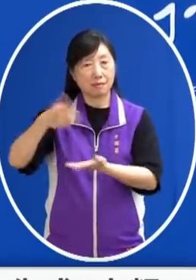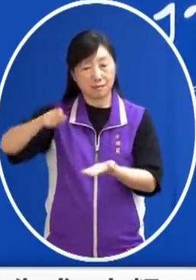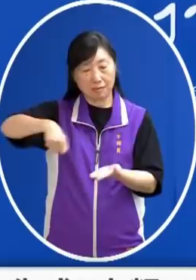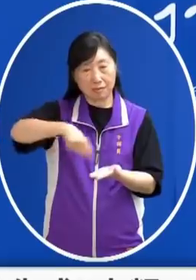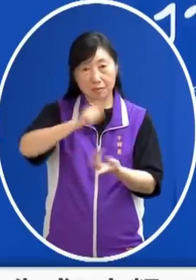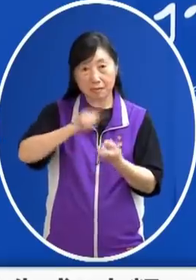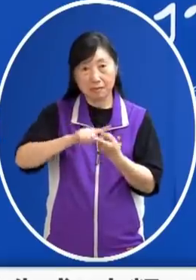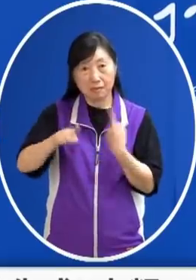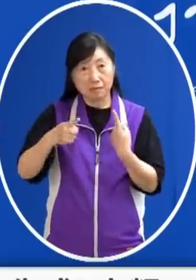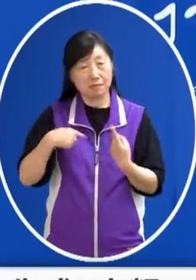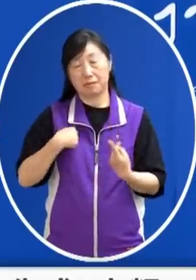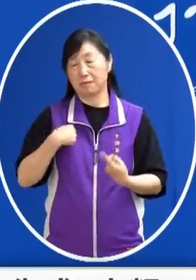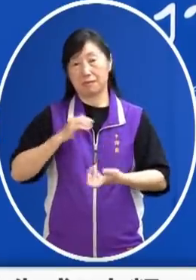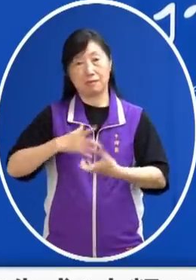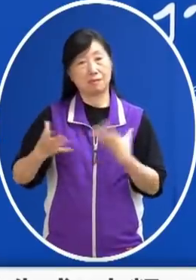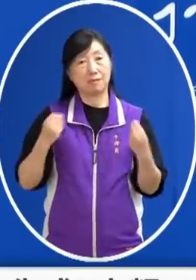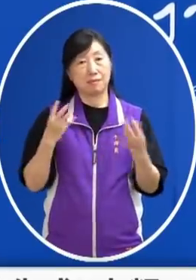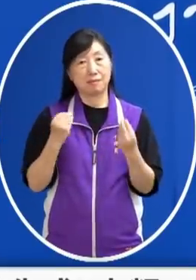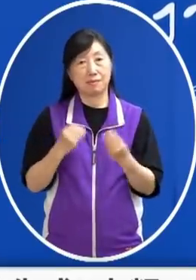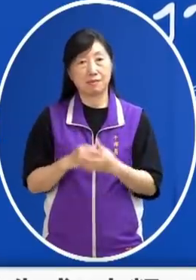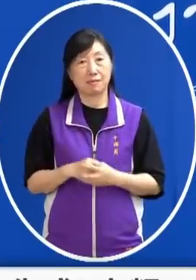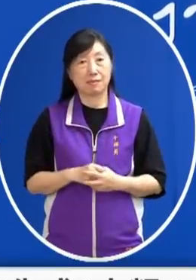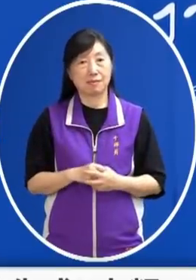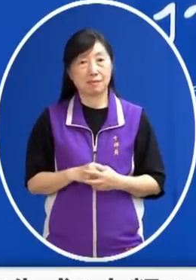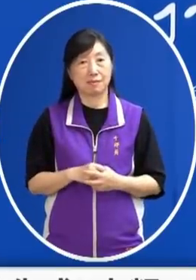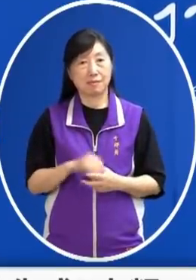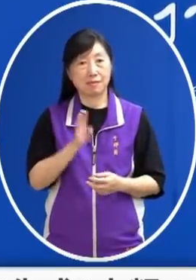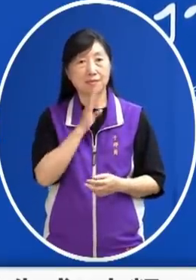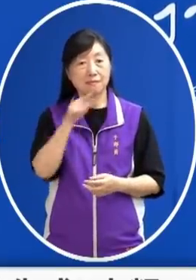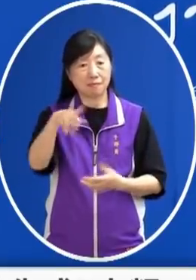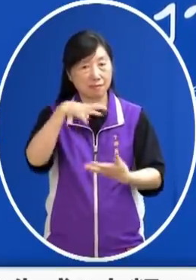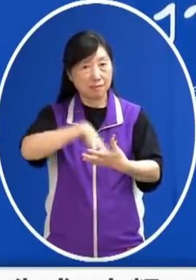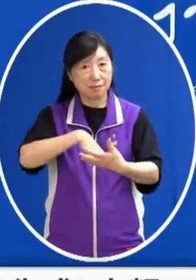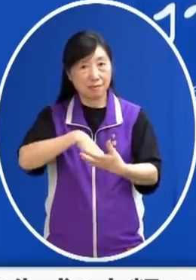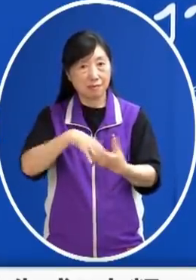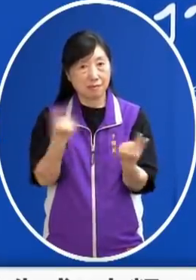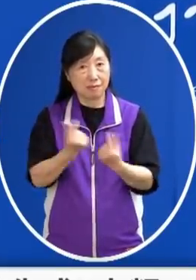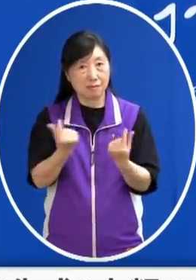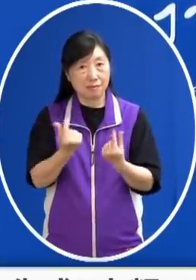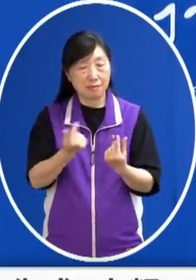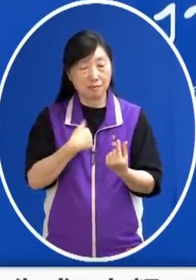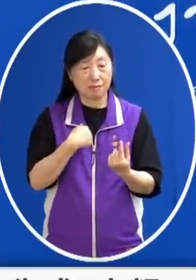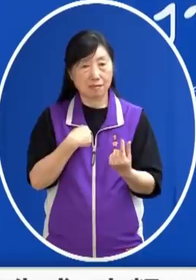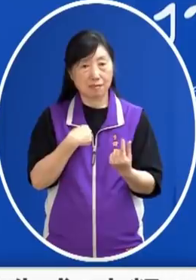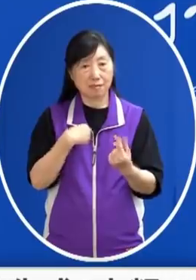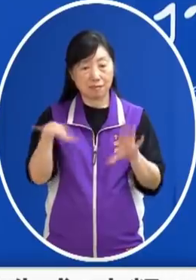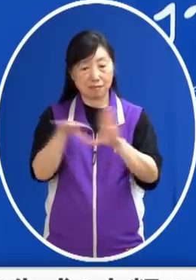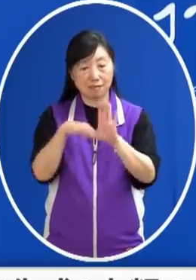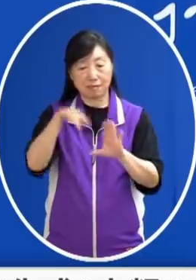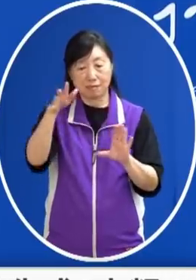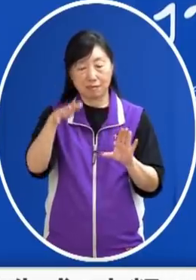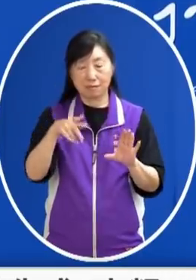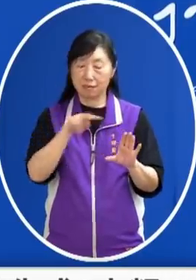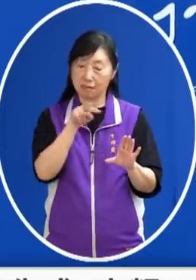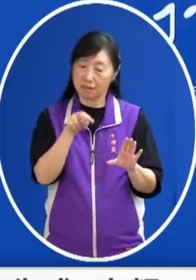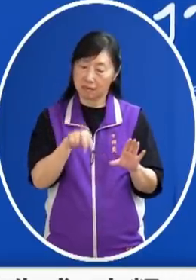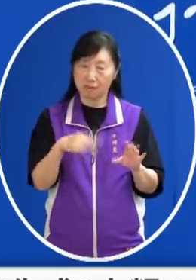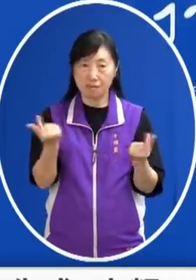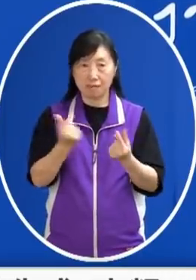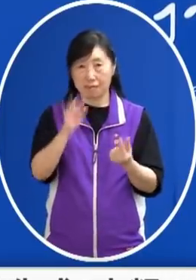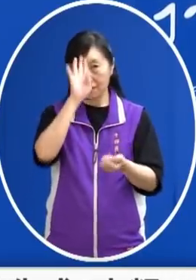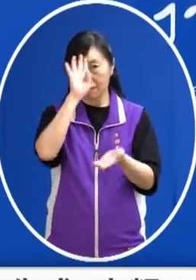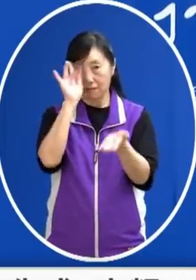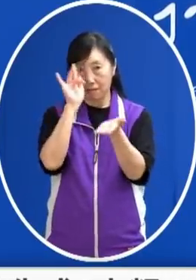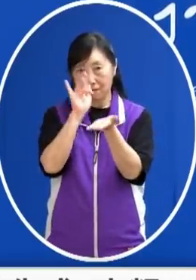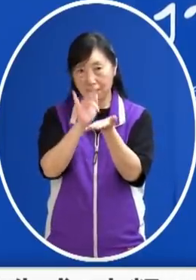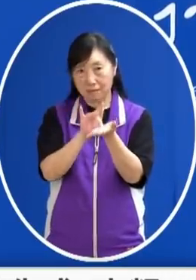哈。那不过就是说，里面好像初步看起来是。病毒的变